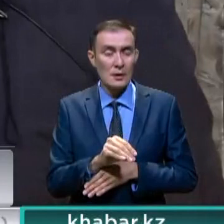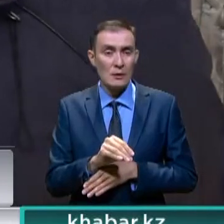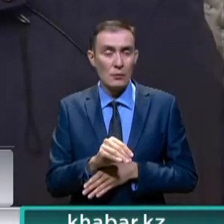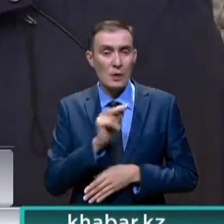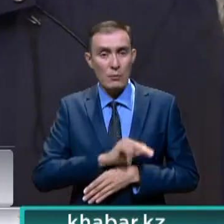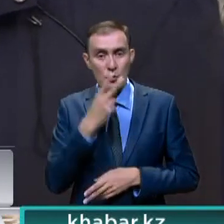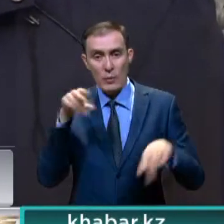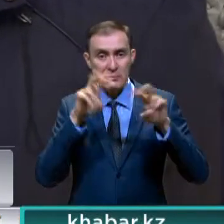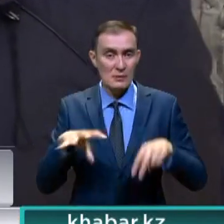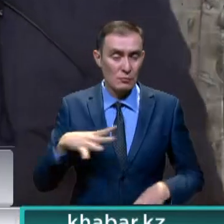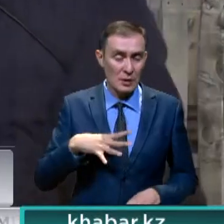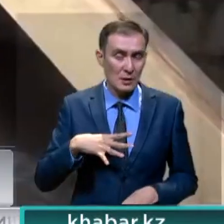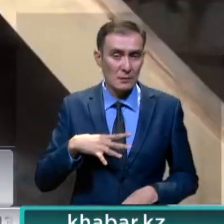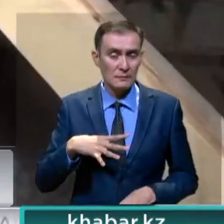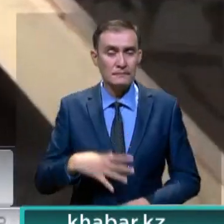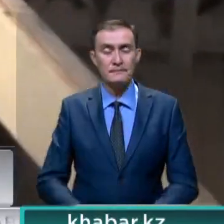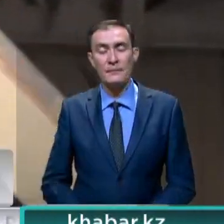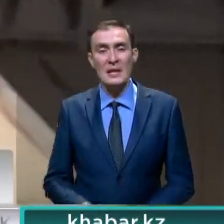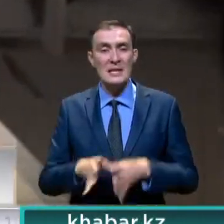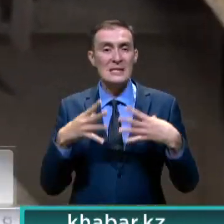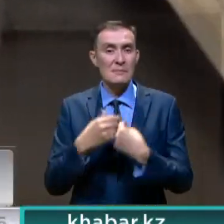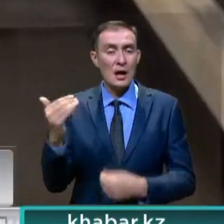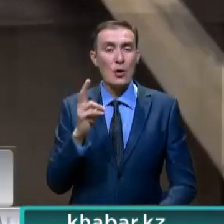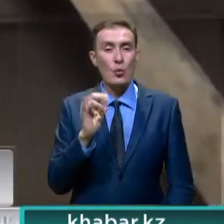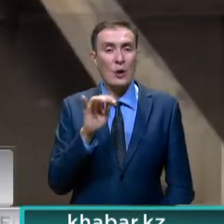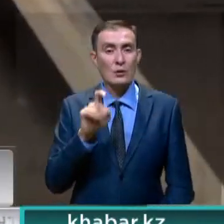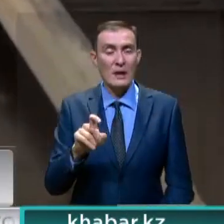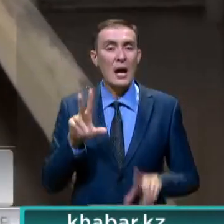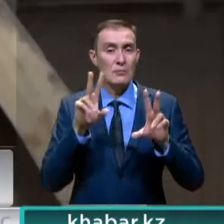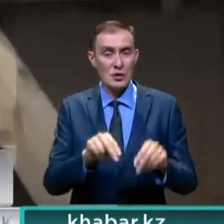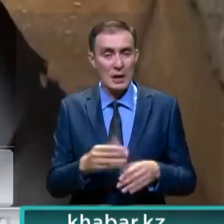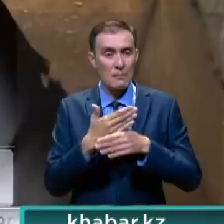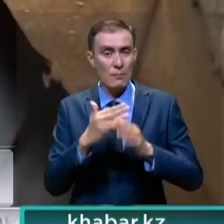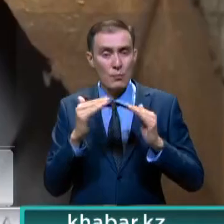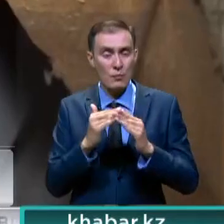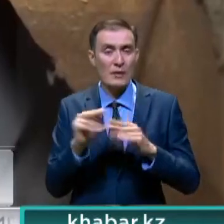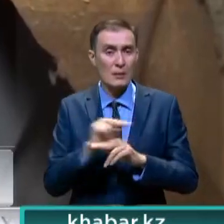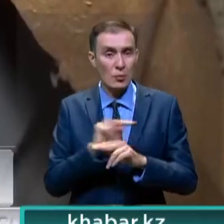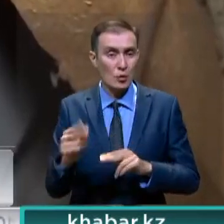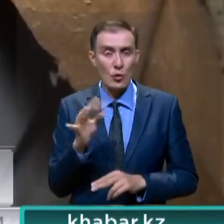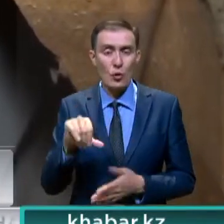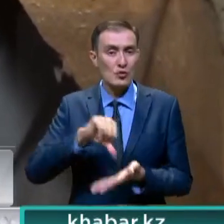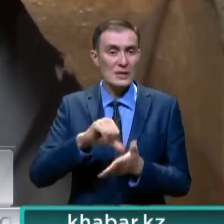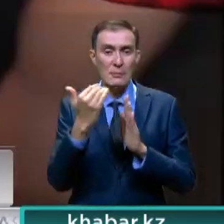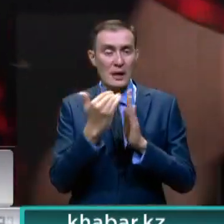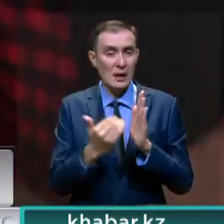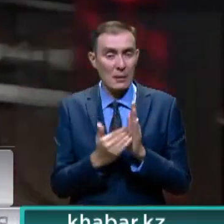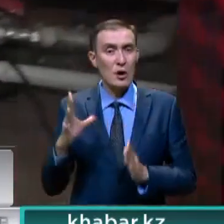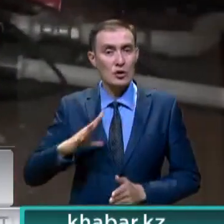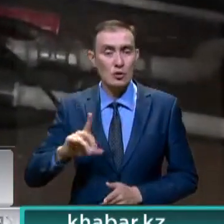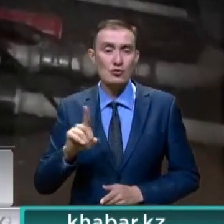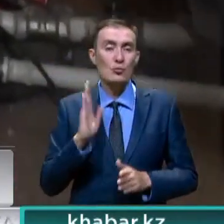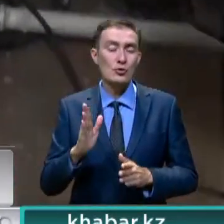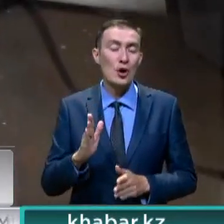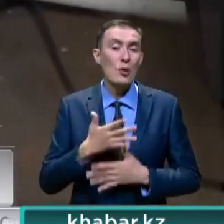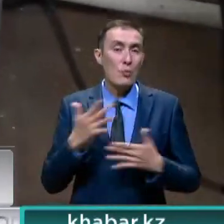по обследованию, по устранению. Семье Хуатовых акимат пообещал оказать помощь с ремонтом жилья, но участники программы ЕНБЕК ждут и надеются